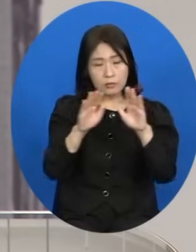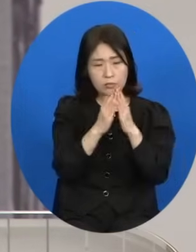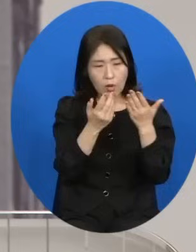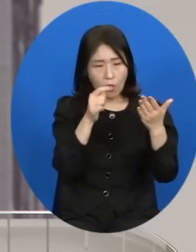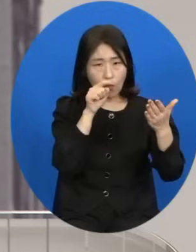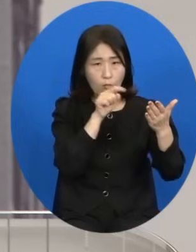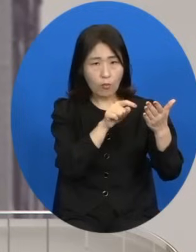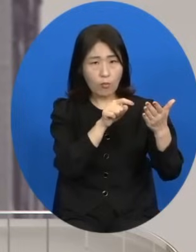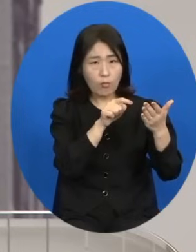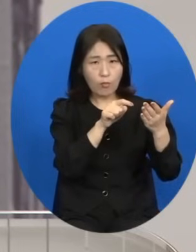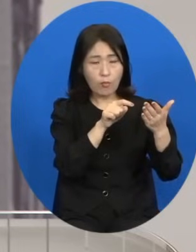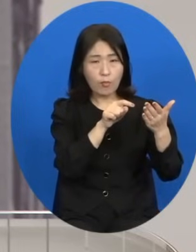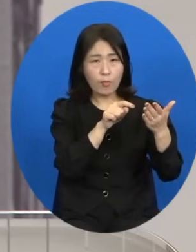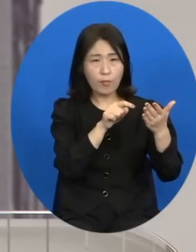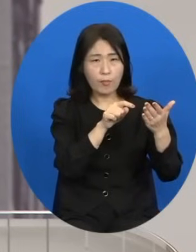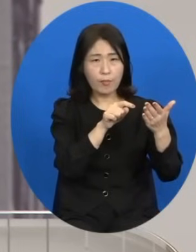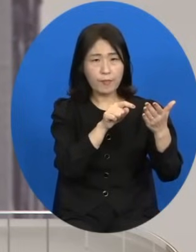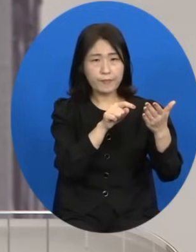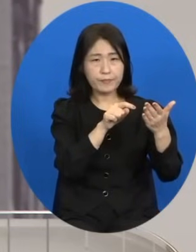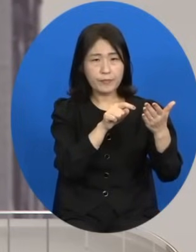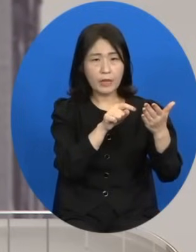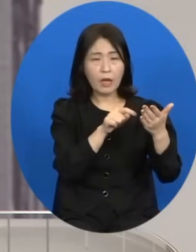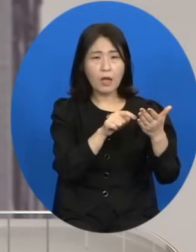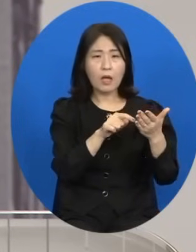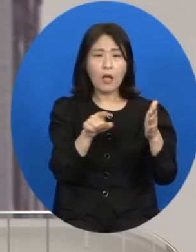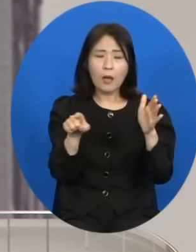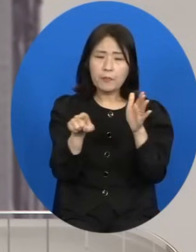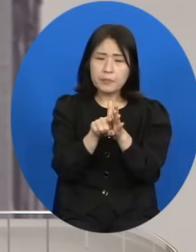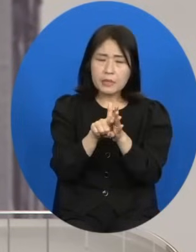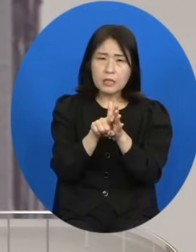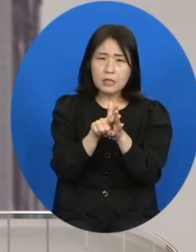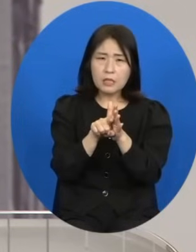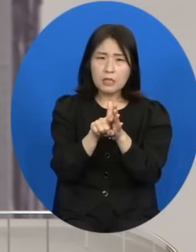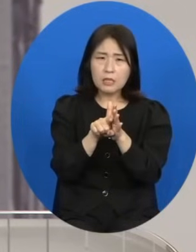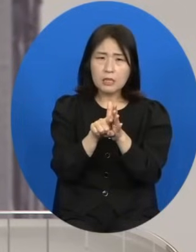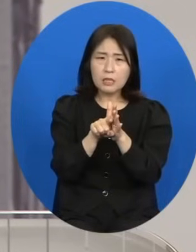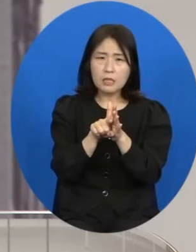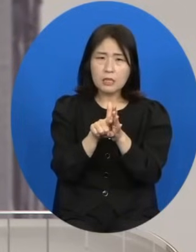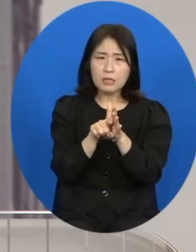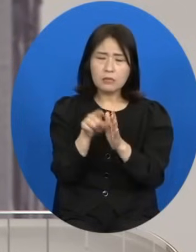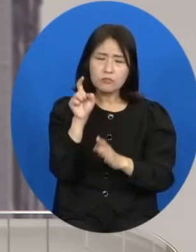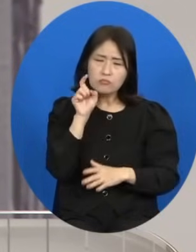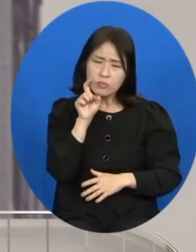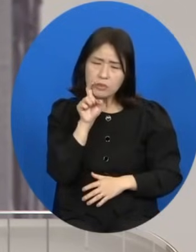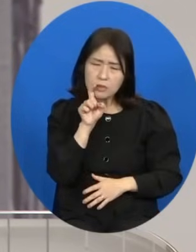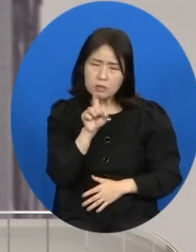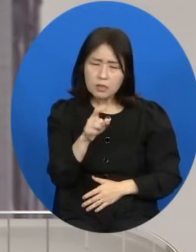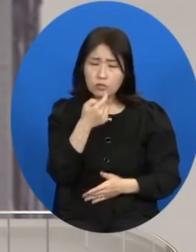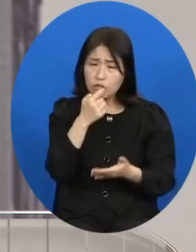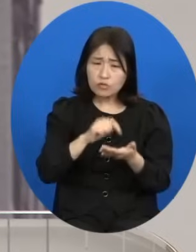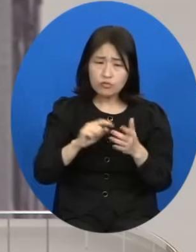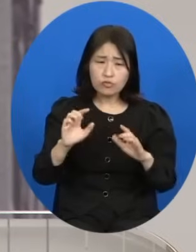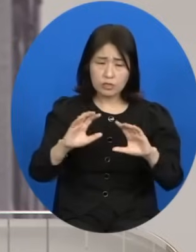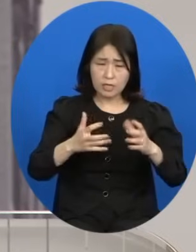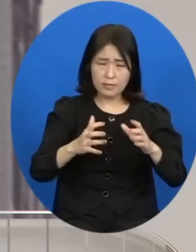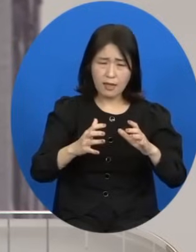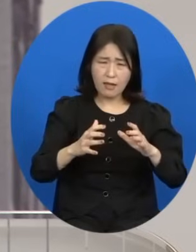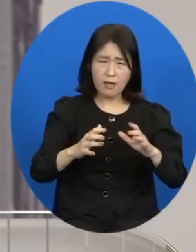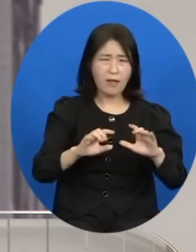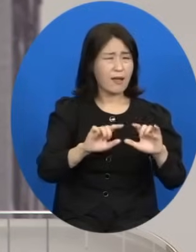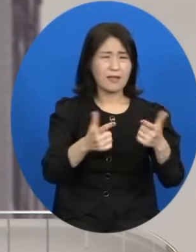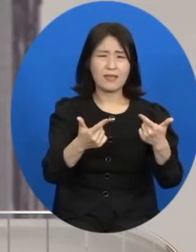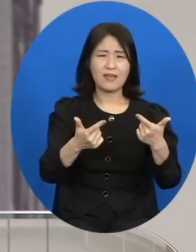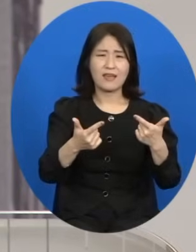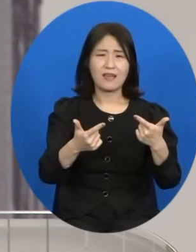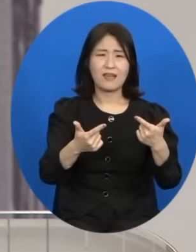있냐면 믿음 지키기 수월한 세상에서 우리가 살 것이라고 가정하지 않습니다 우리 계속 아 믿음 생활하기에